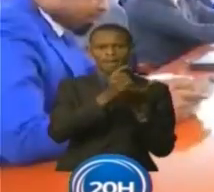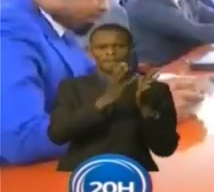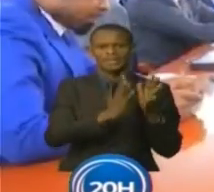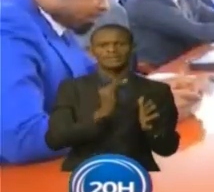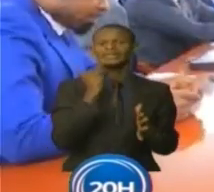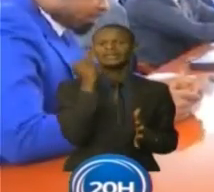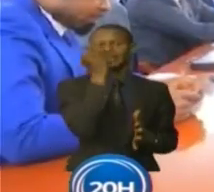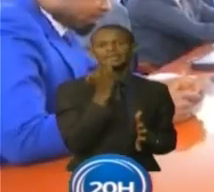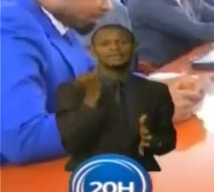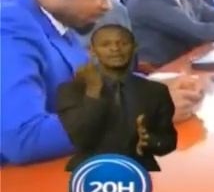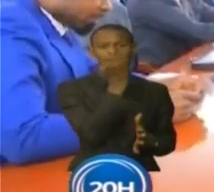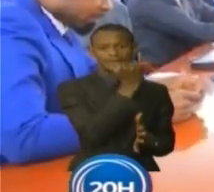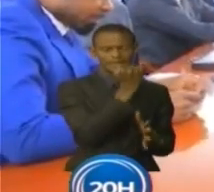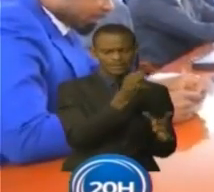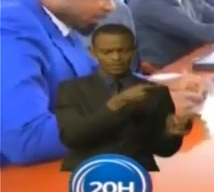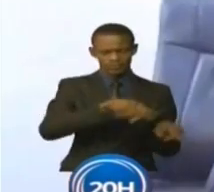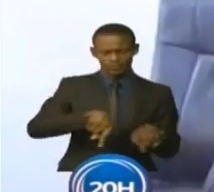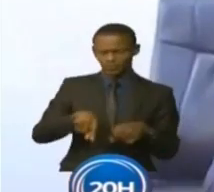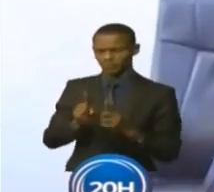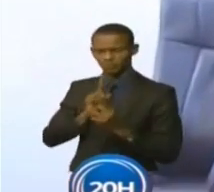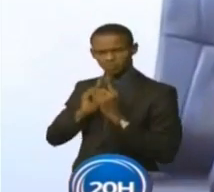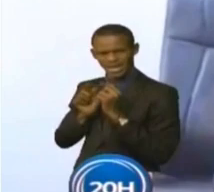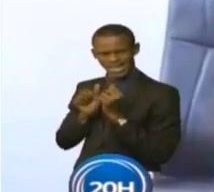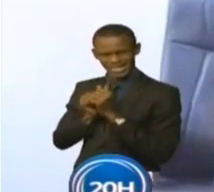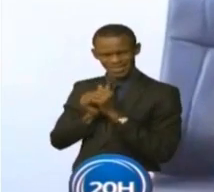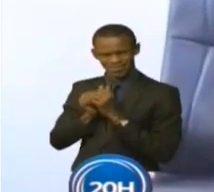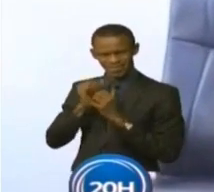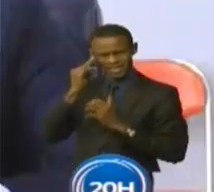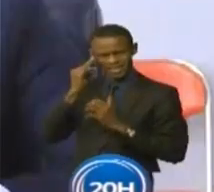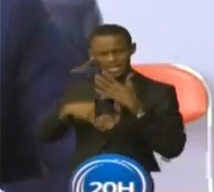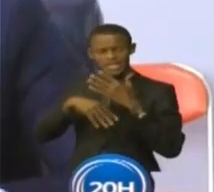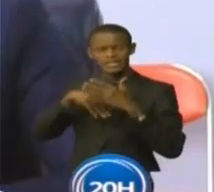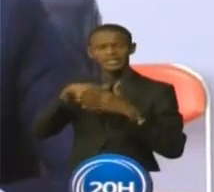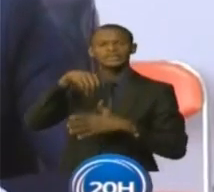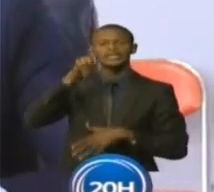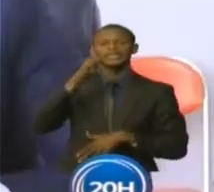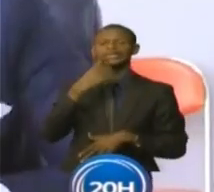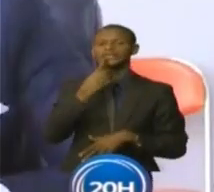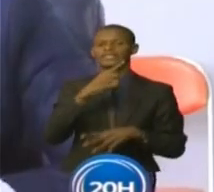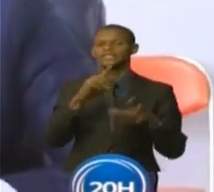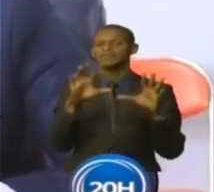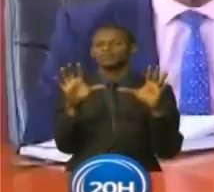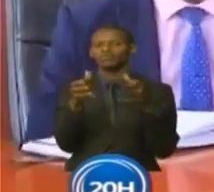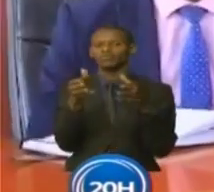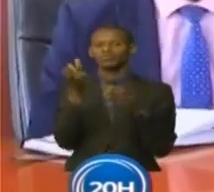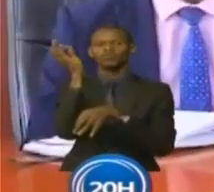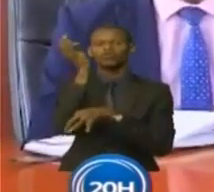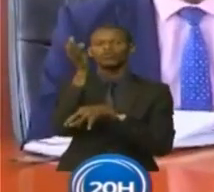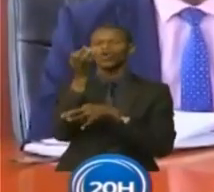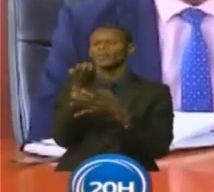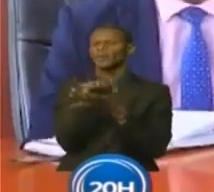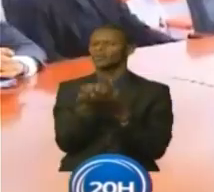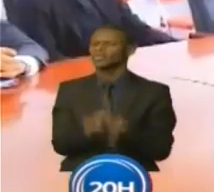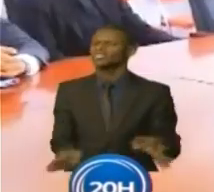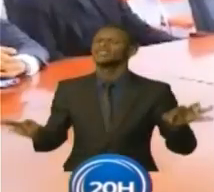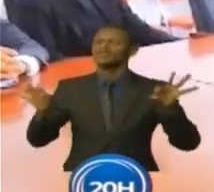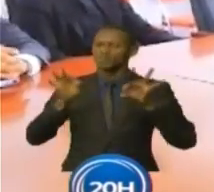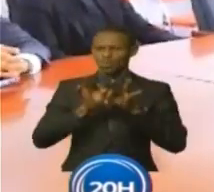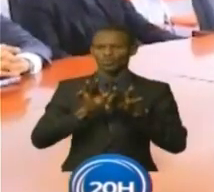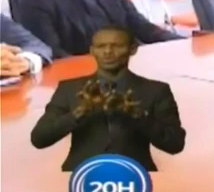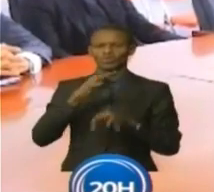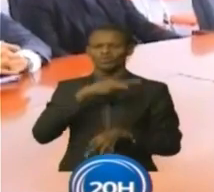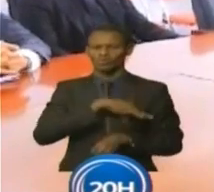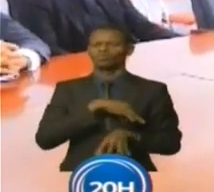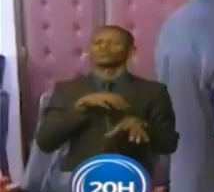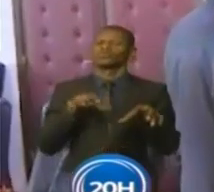de ce grand forum économique. Les portes des affaires étrangères sont toujours ouvertes pour des relations plus amicales